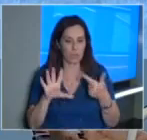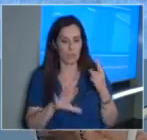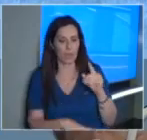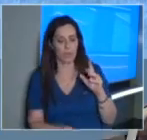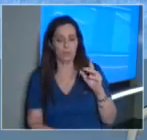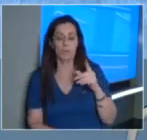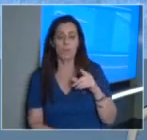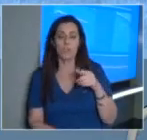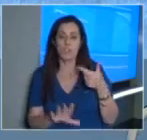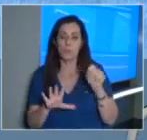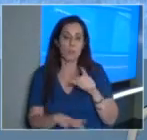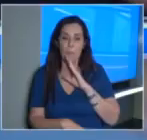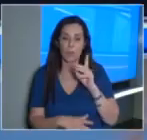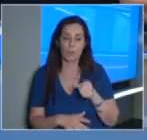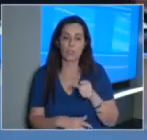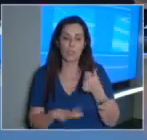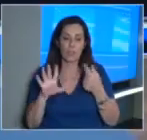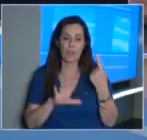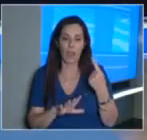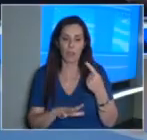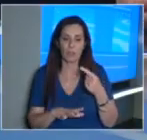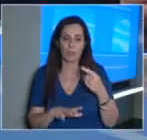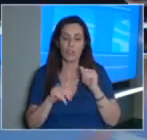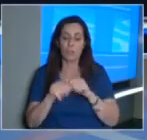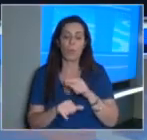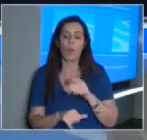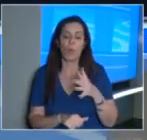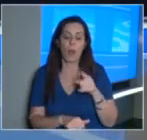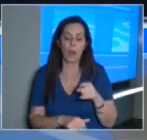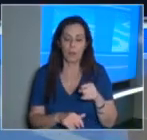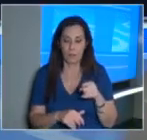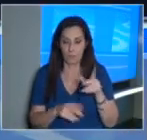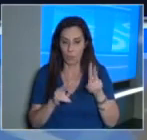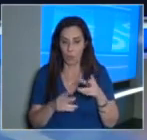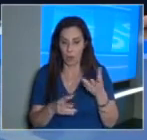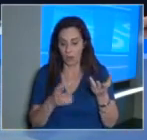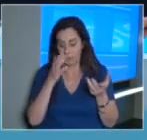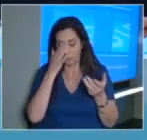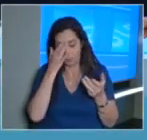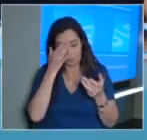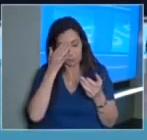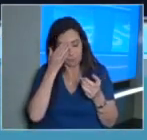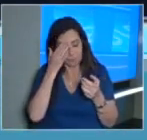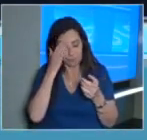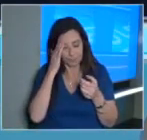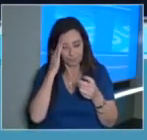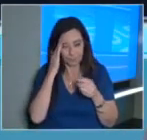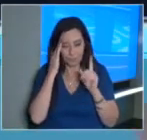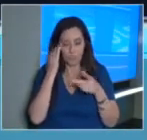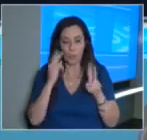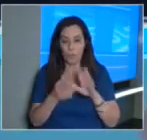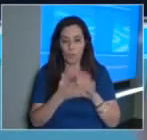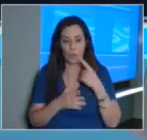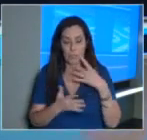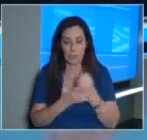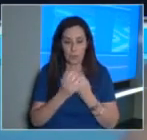להביא אותה רק שבוע לאחר מזה. 60 זאת תהיה בעיה, כי הוא צריך 61 קולות שיתמכו בה, אבל יכול להיות שהוא יוכל לשחק משחק כפול בהקשר הזה, אבל הוא יוכל פשוט